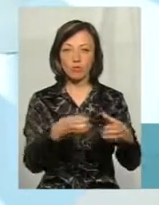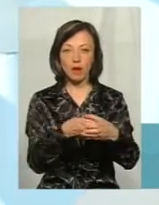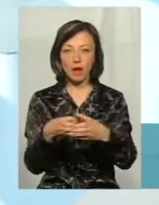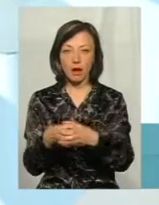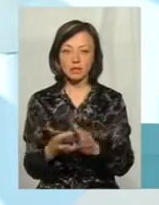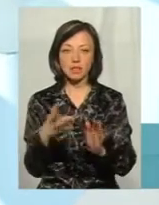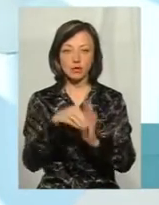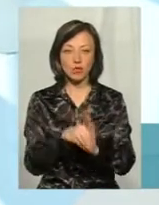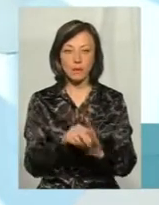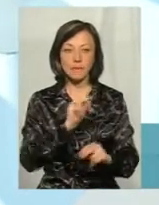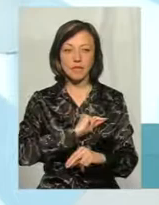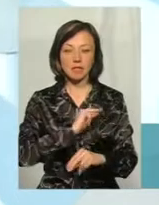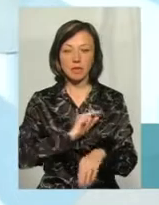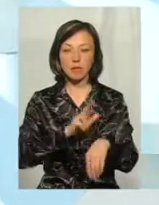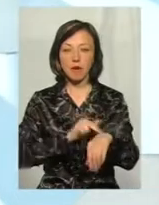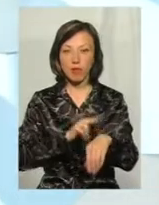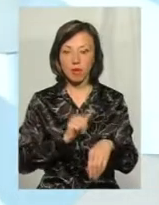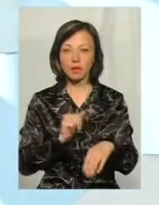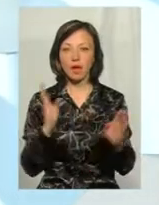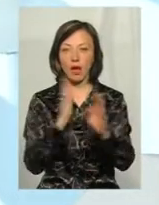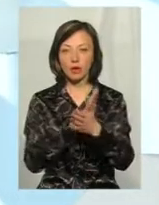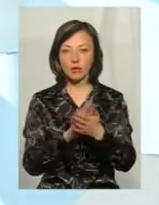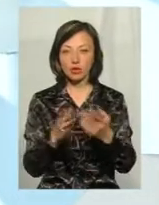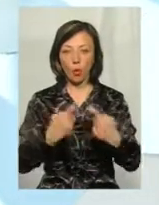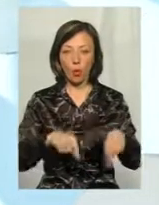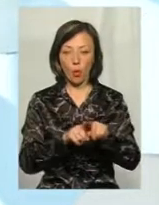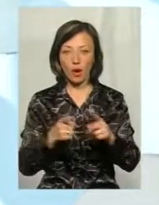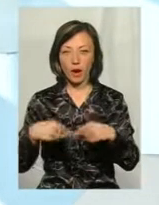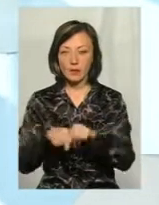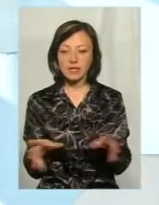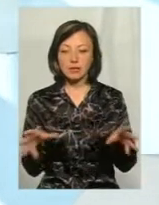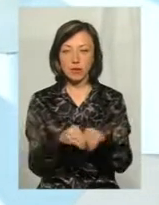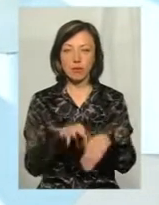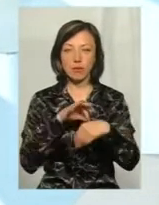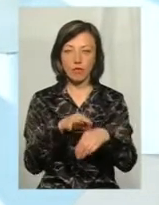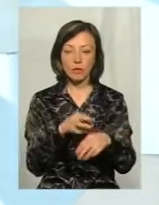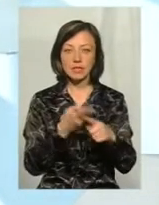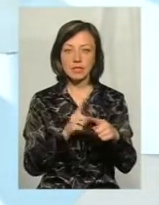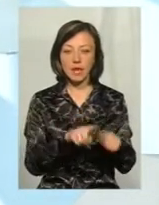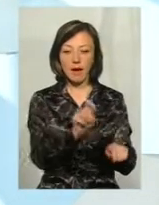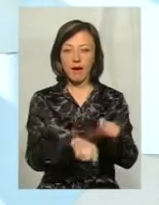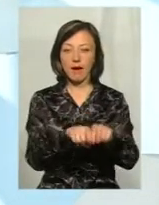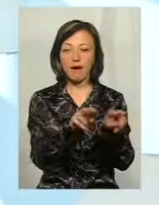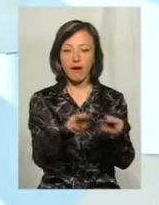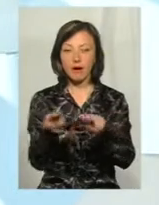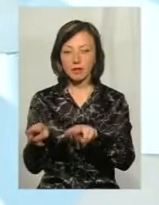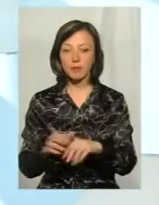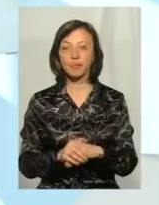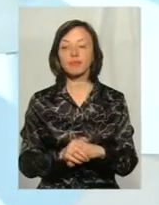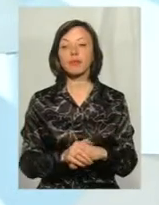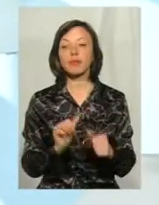залучаємо туди працівників правоохоронних, екологічних органів, от, і спільно проводимо ці рейди. От. Крім